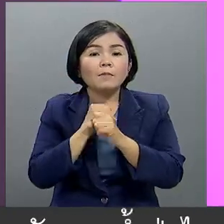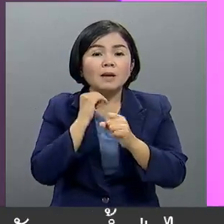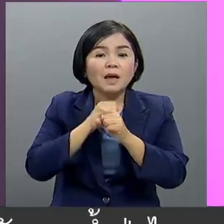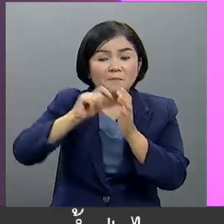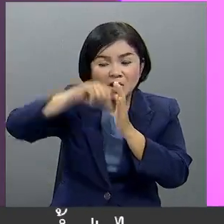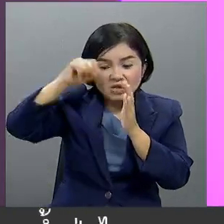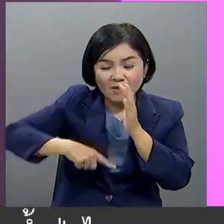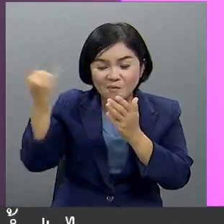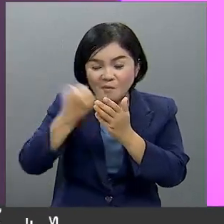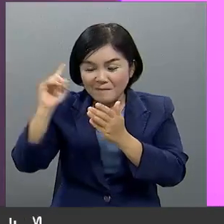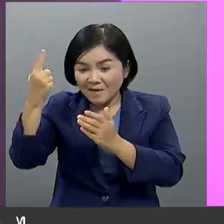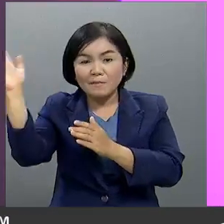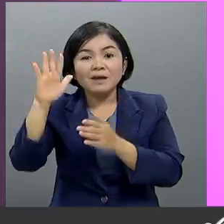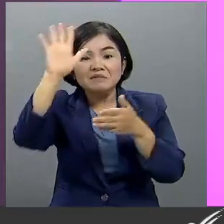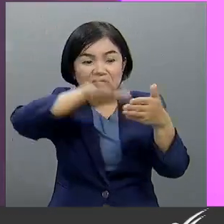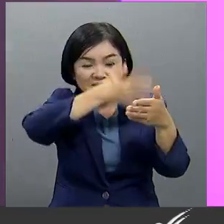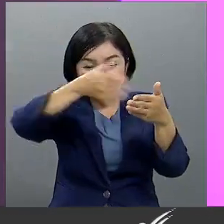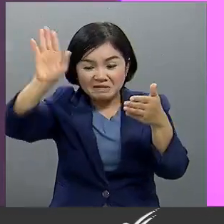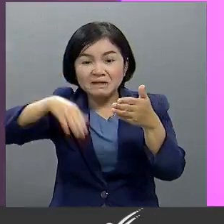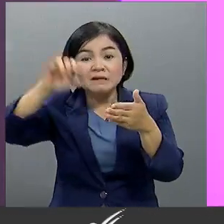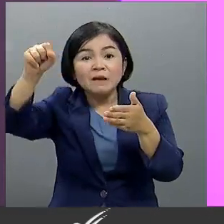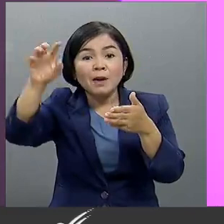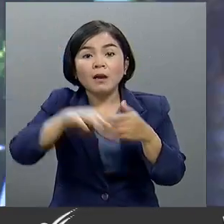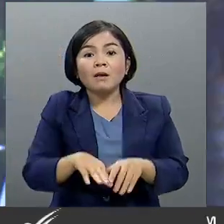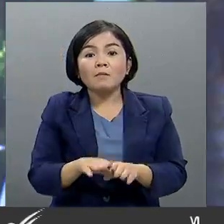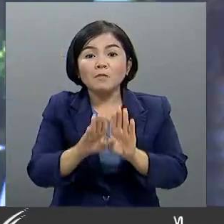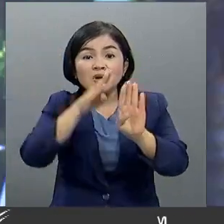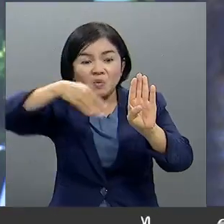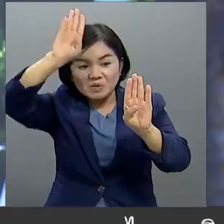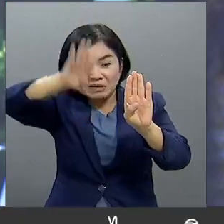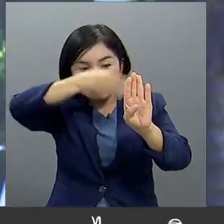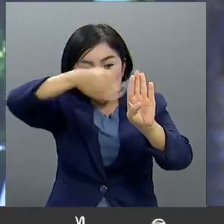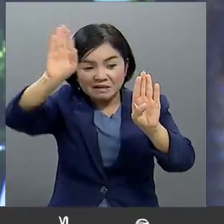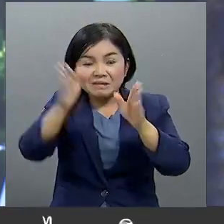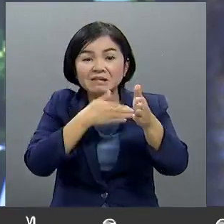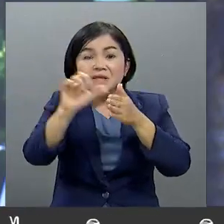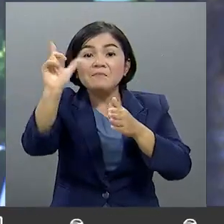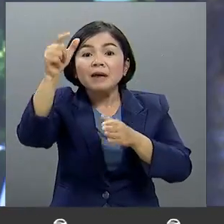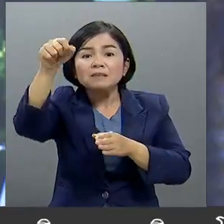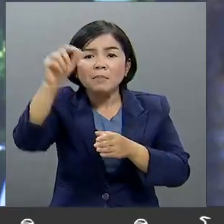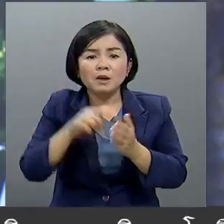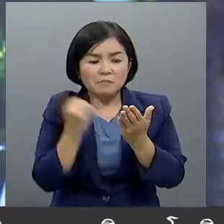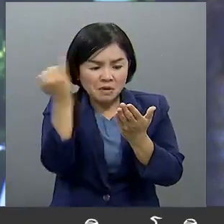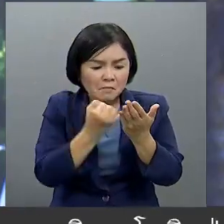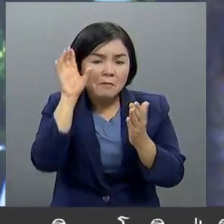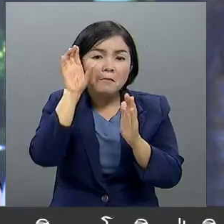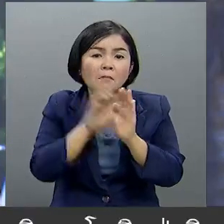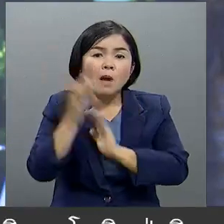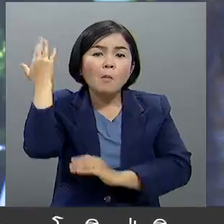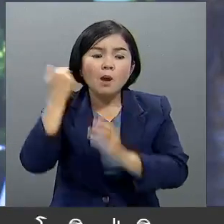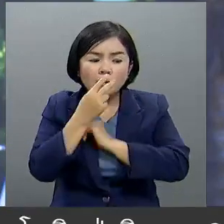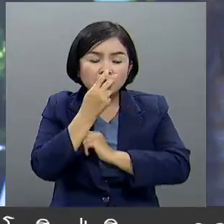ที่ไปทาสีทับกับประตูเลยอ่ะ ทาสีใหม่ทับไปเลย นะมันก็จะหายของเดิมก็จะไม่ได้เห็นไป